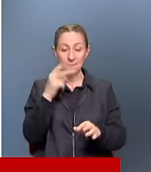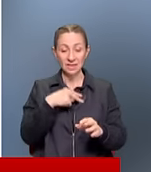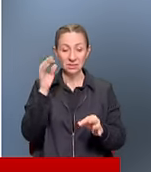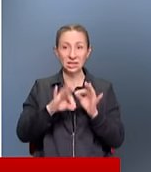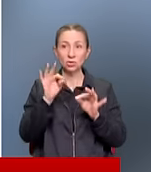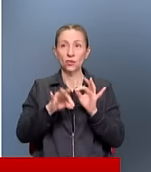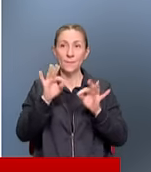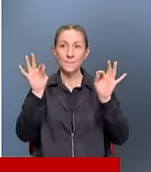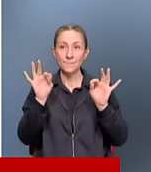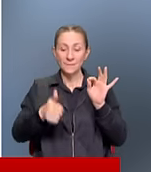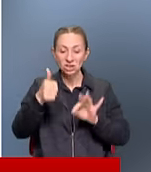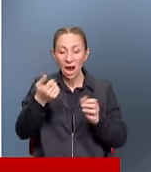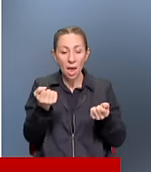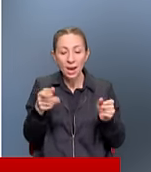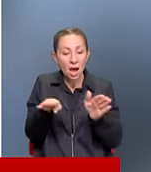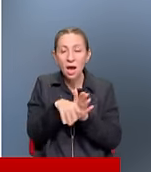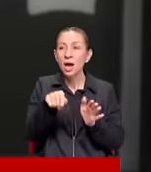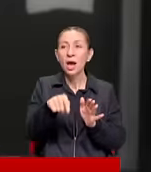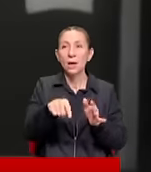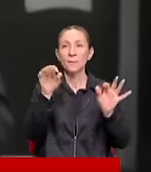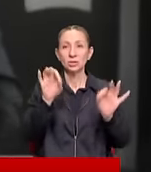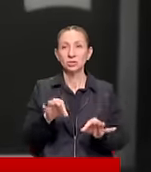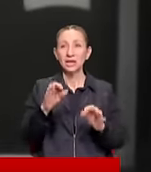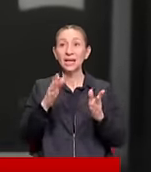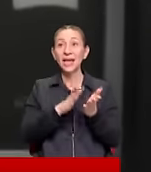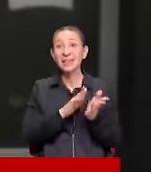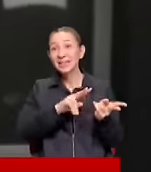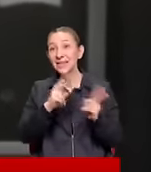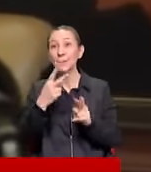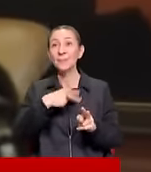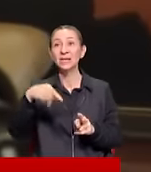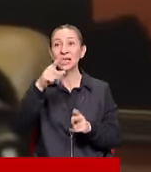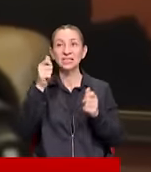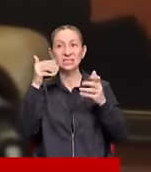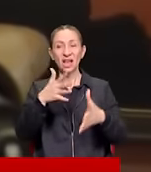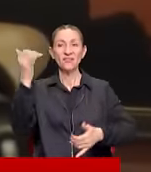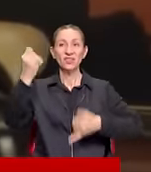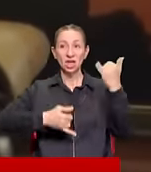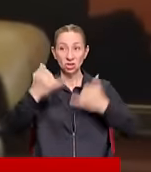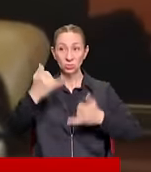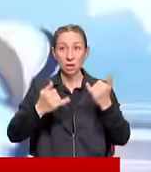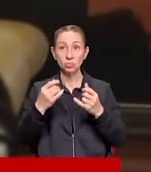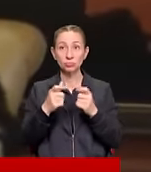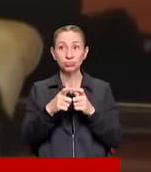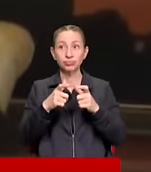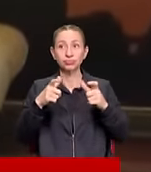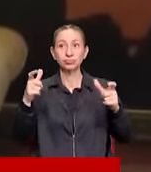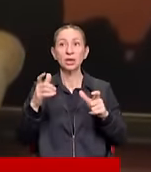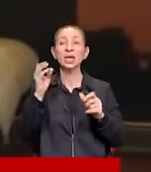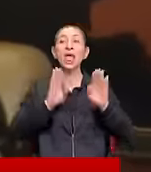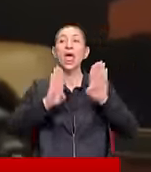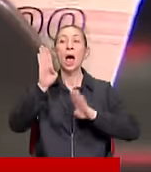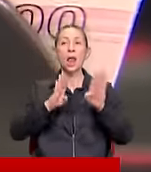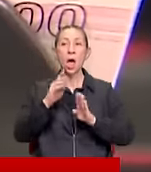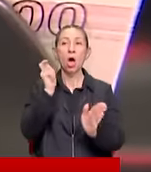Belediyemizde tasarrufa başkanlık makam araçlarından başlıyoruz. El değiştiren belediyelerde israf tartışmaları, giderayak verilen